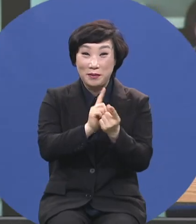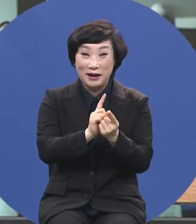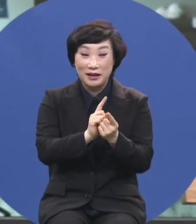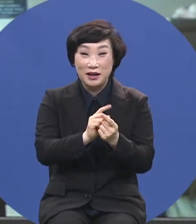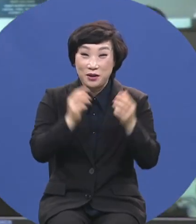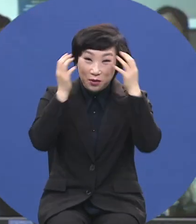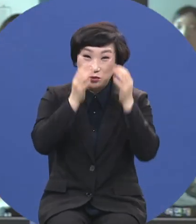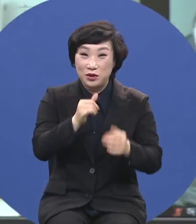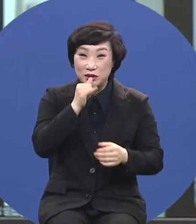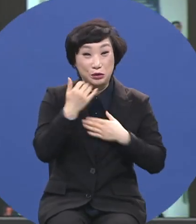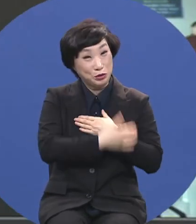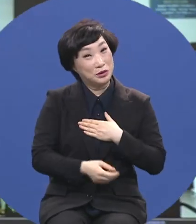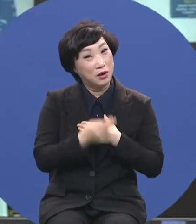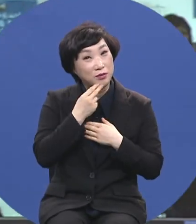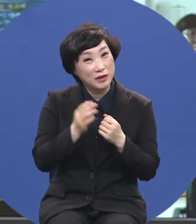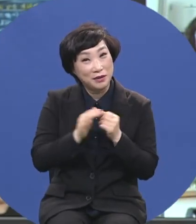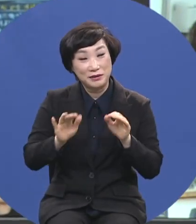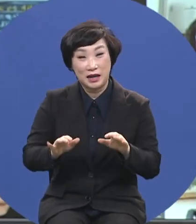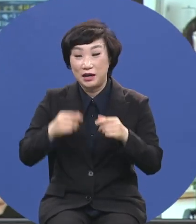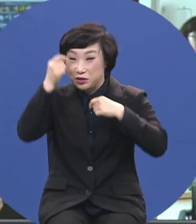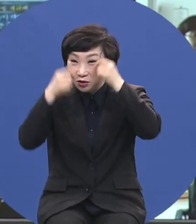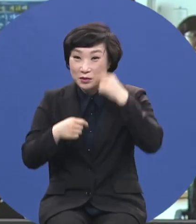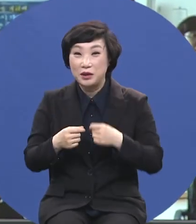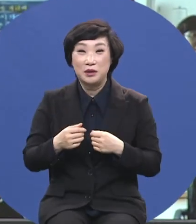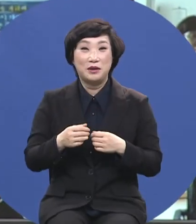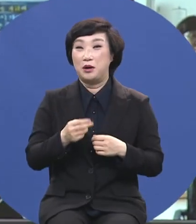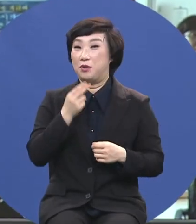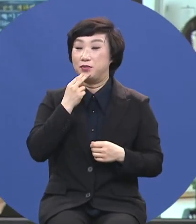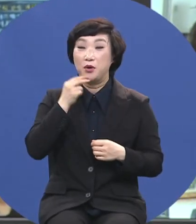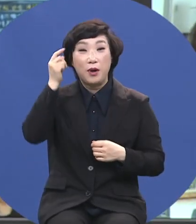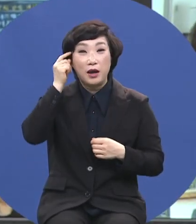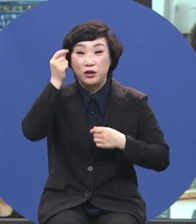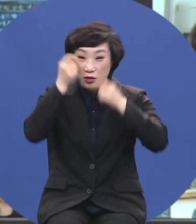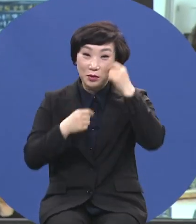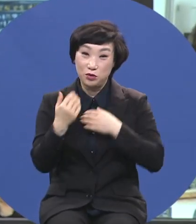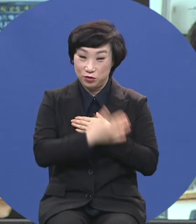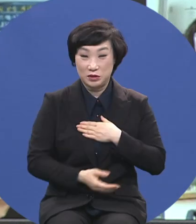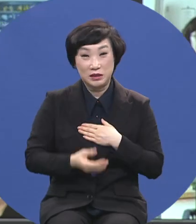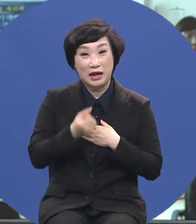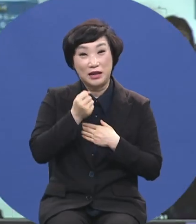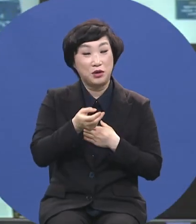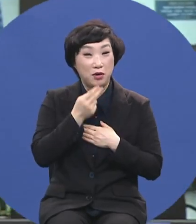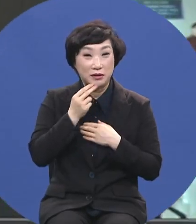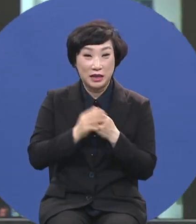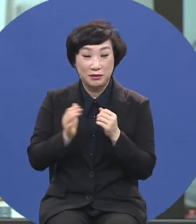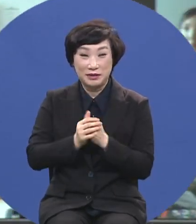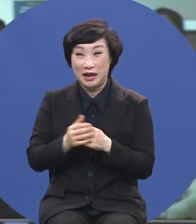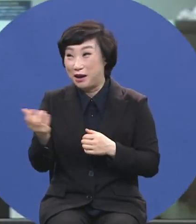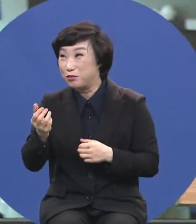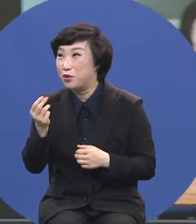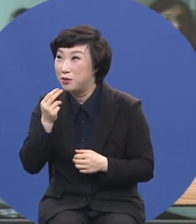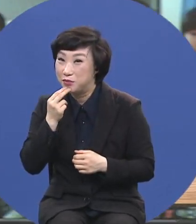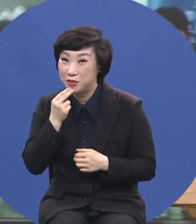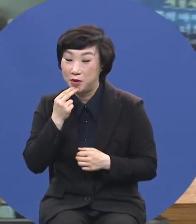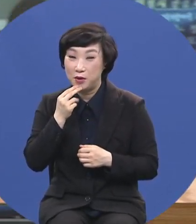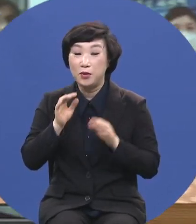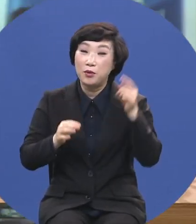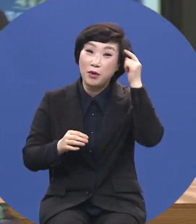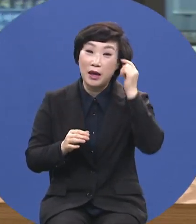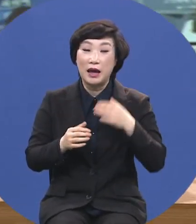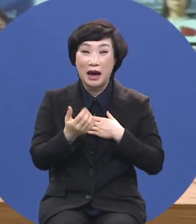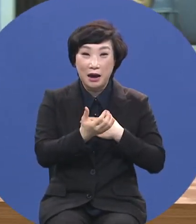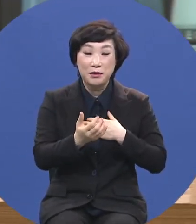없으니까. 눈물도 없어. 눈물 흘릴 육신이 없어. 예, 아픔도 없어. 아픔 당할 육신이